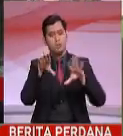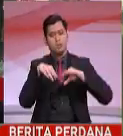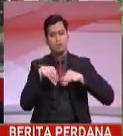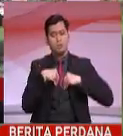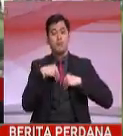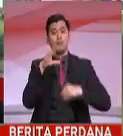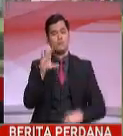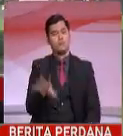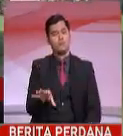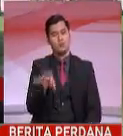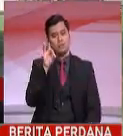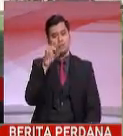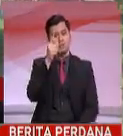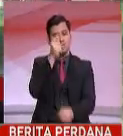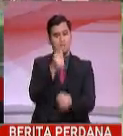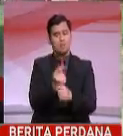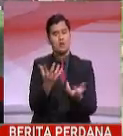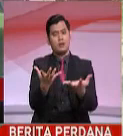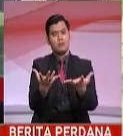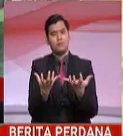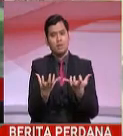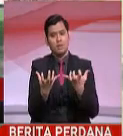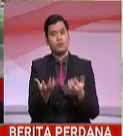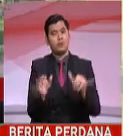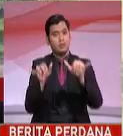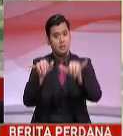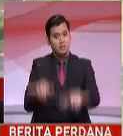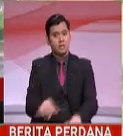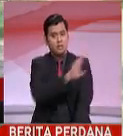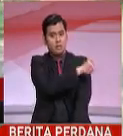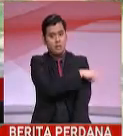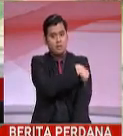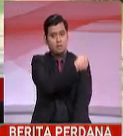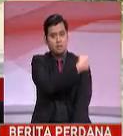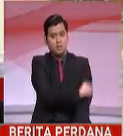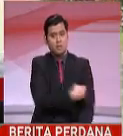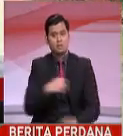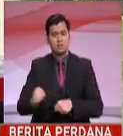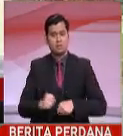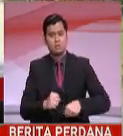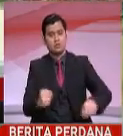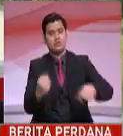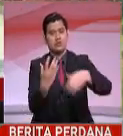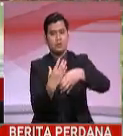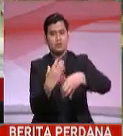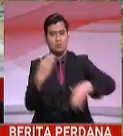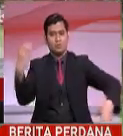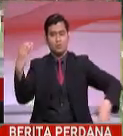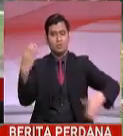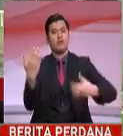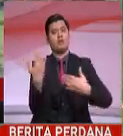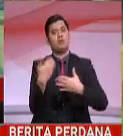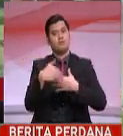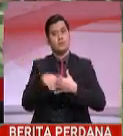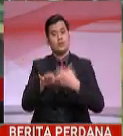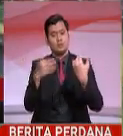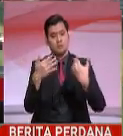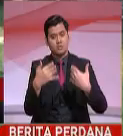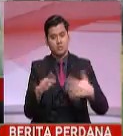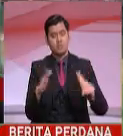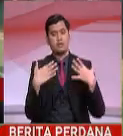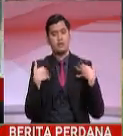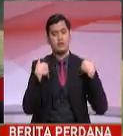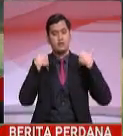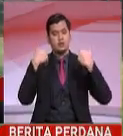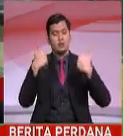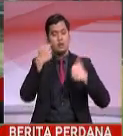untuk kekal di PKKN Hospital Sungai Buloh meski selepas sembuh. Jelas sekali, ia